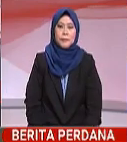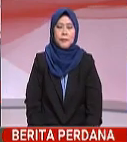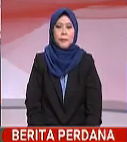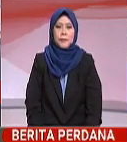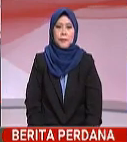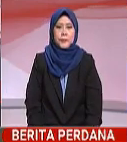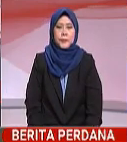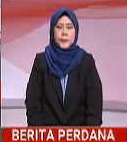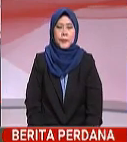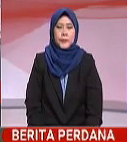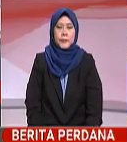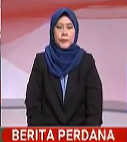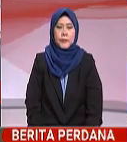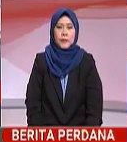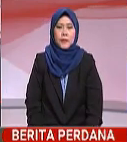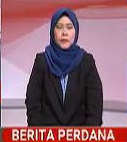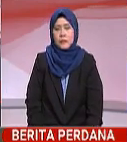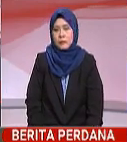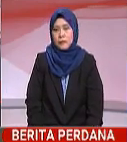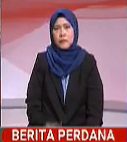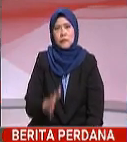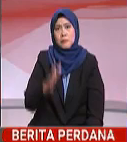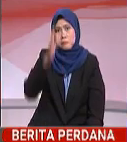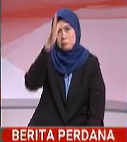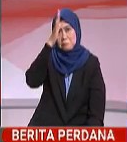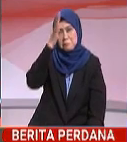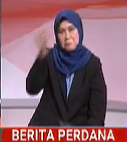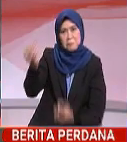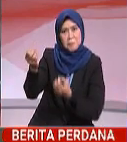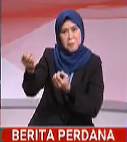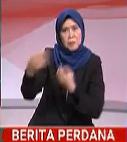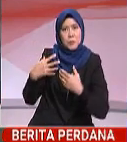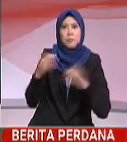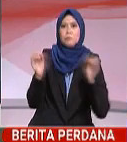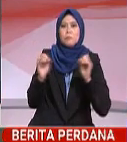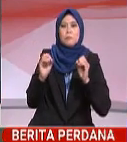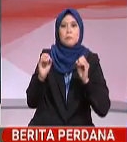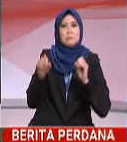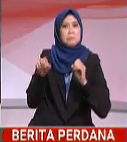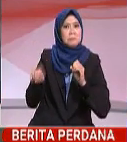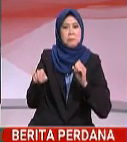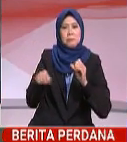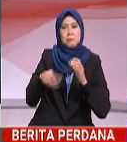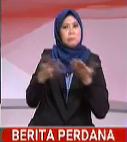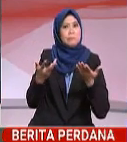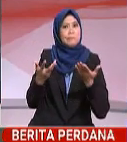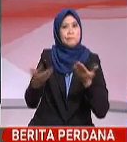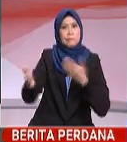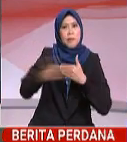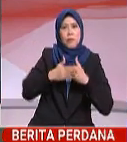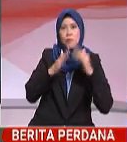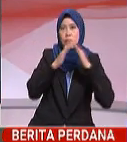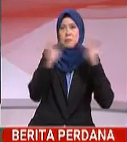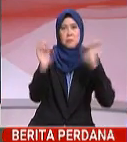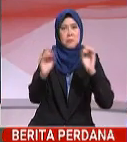bapa dan kakak dia dah lama dia tak ada dekat rumah. Tapi kita masih lagi mengesan. So,